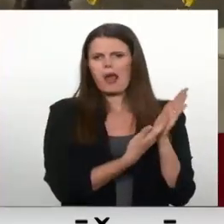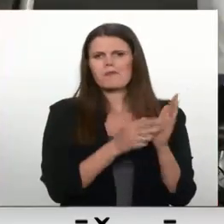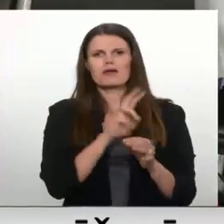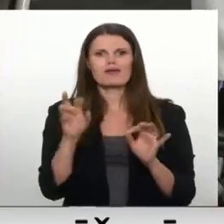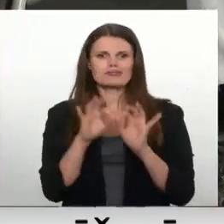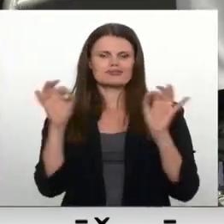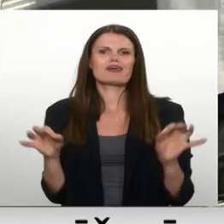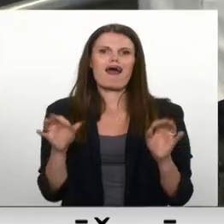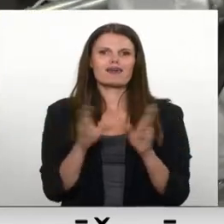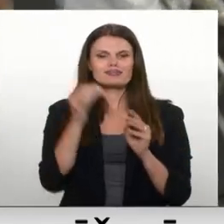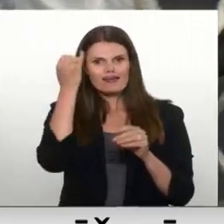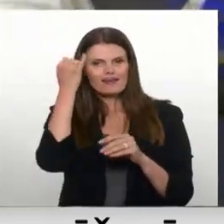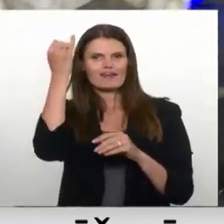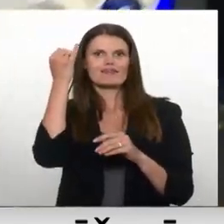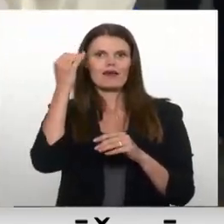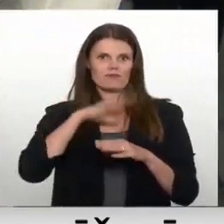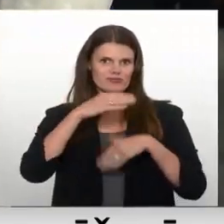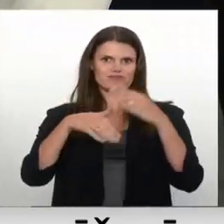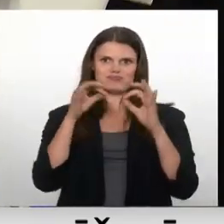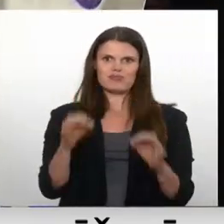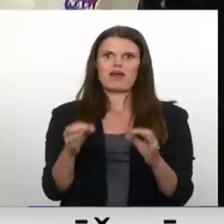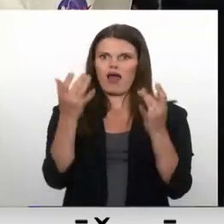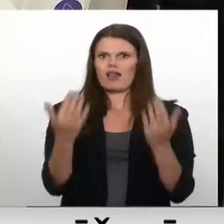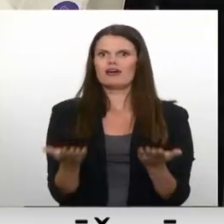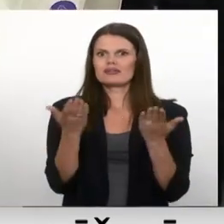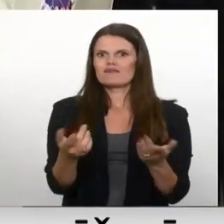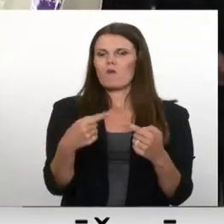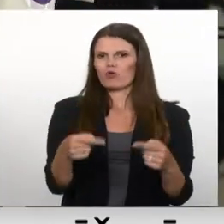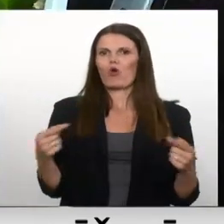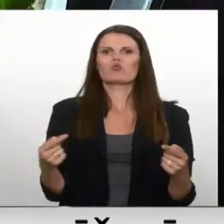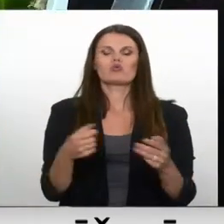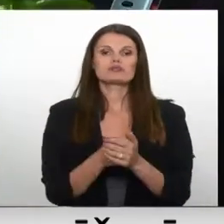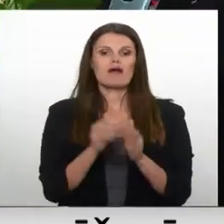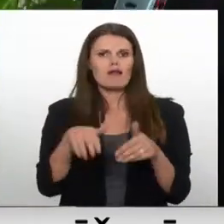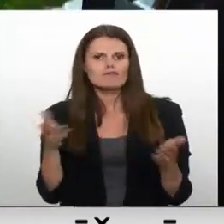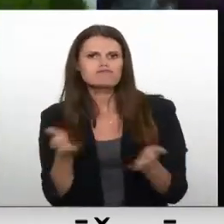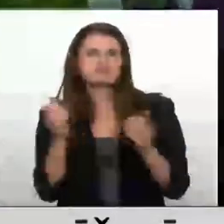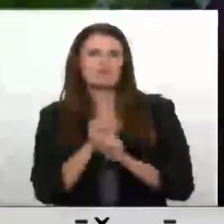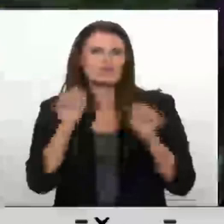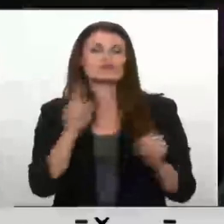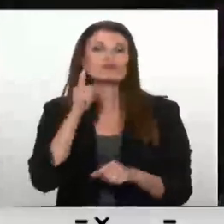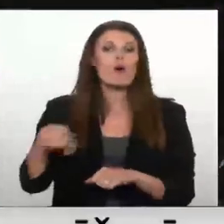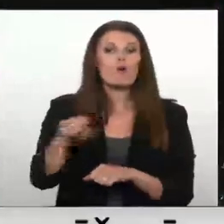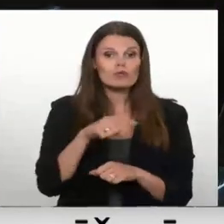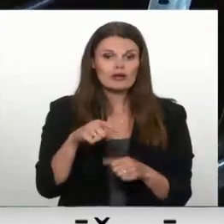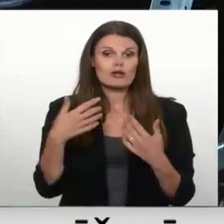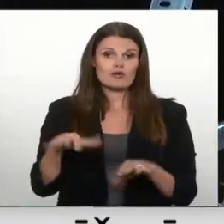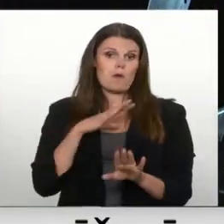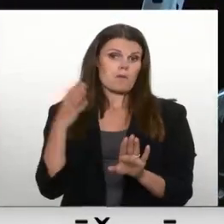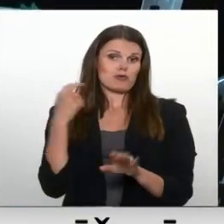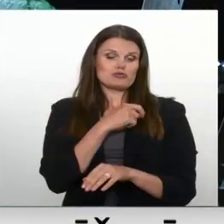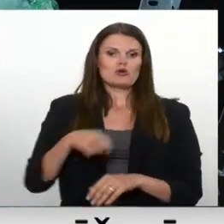sākušās tikai ar tādu ideju un tapuši par reālu risinājumu vai produktu. Lai iedrošinātu jauniešus, nu jau bijušie